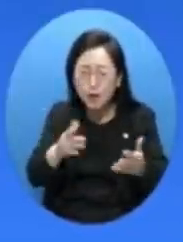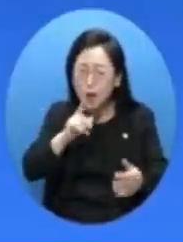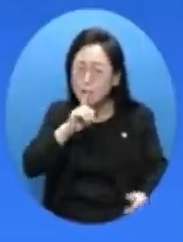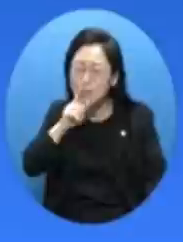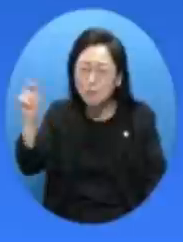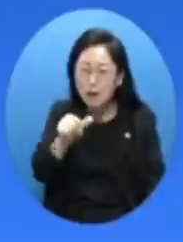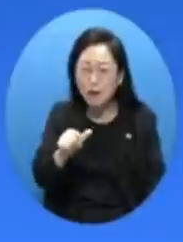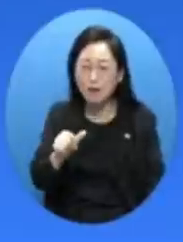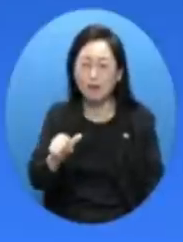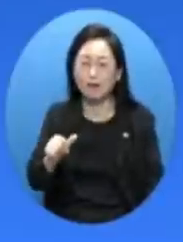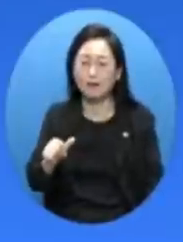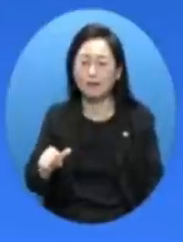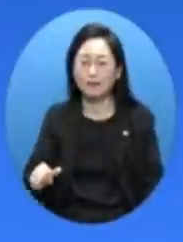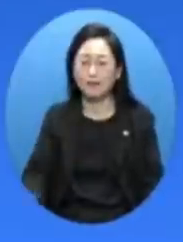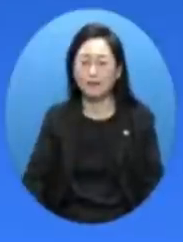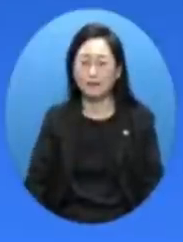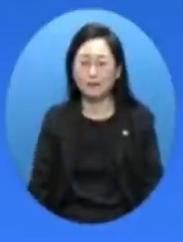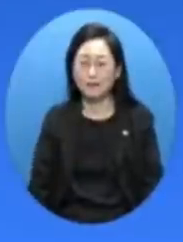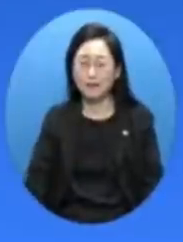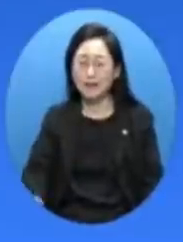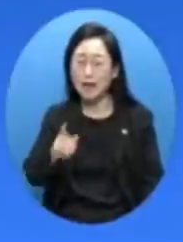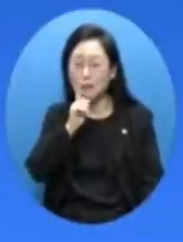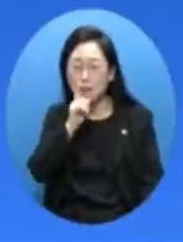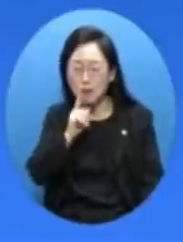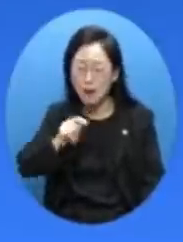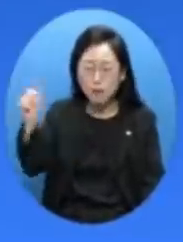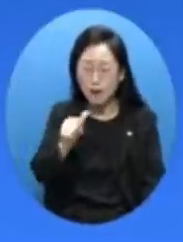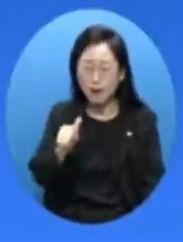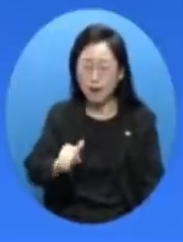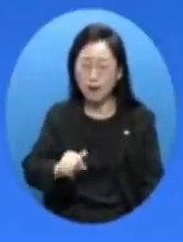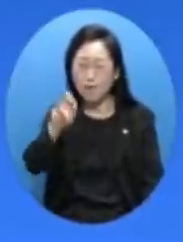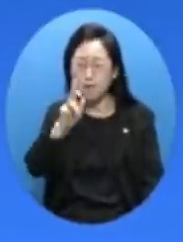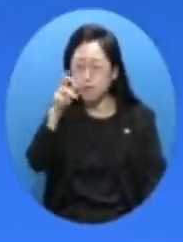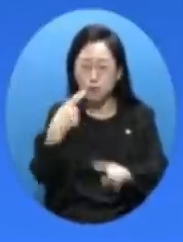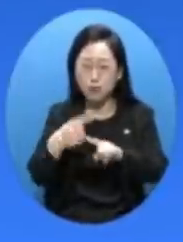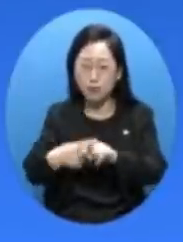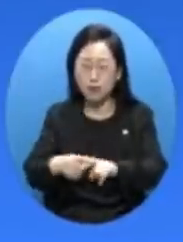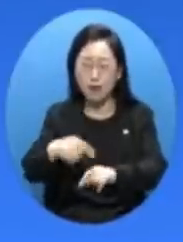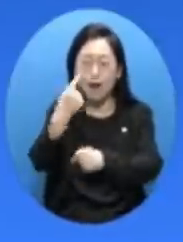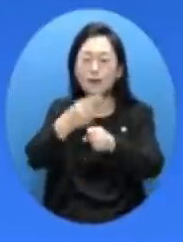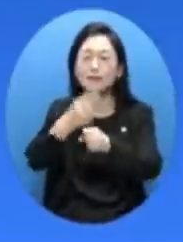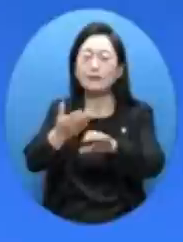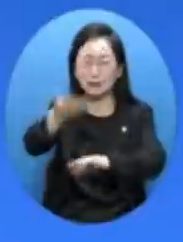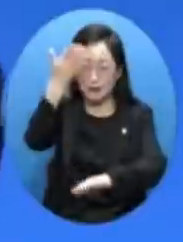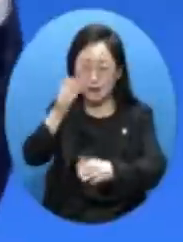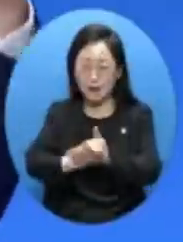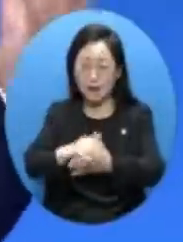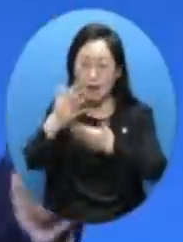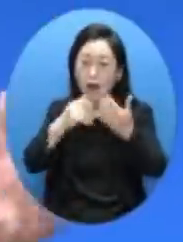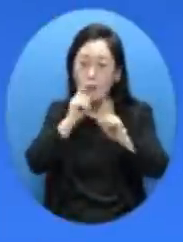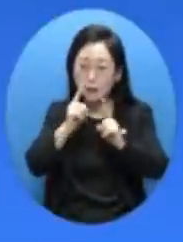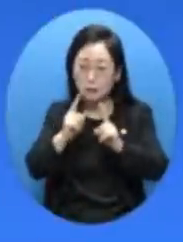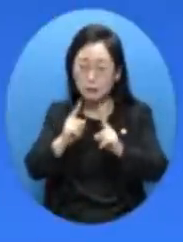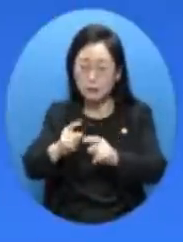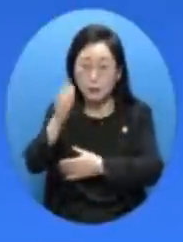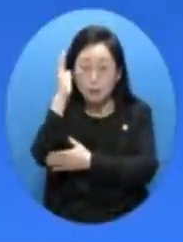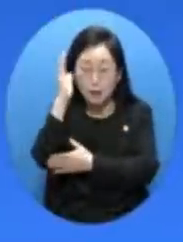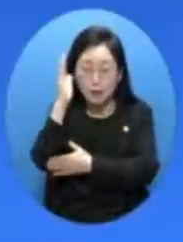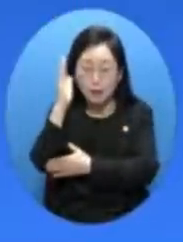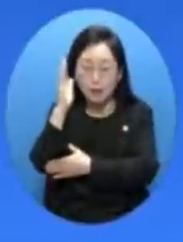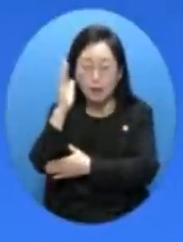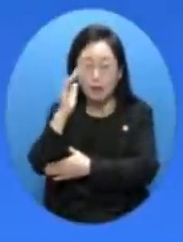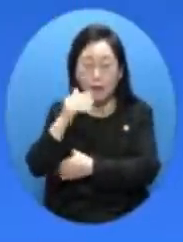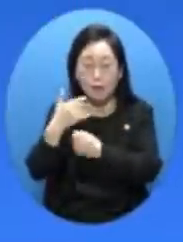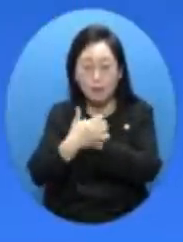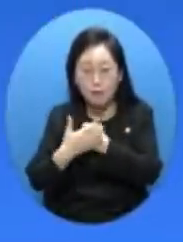말씀을 전하시는지. 그 말씀을 소사보 같이 한 시간 이상을 설교하셨어요. 그런데 그 말씀에 다 압도가 됐습니다.